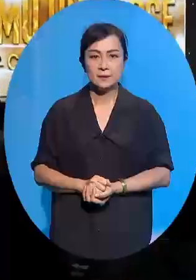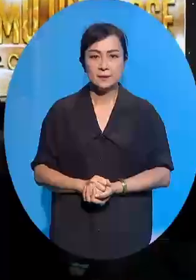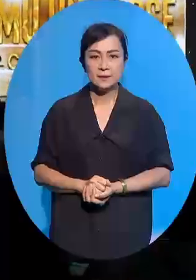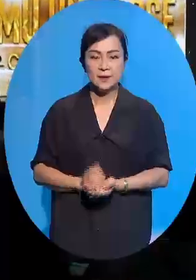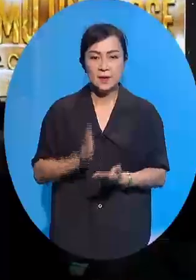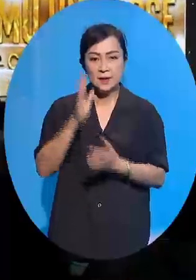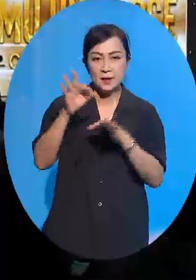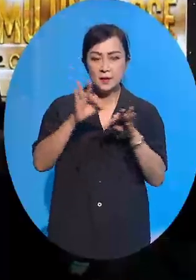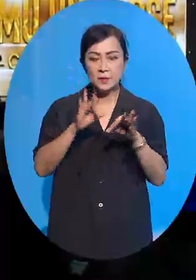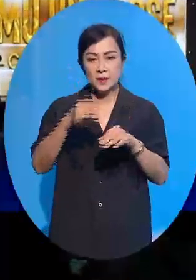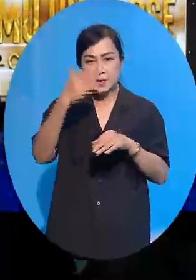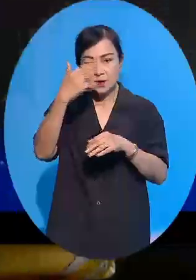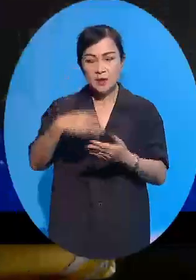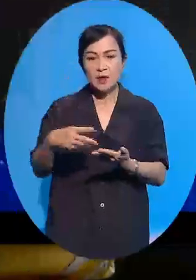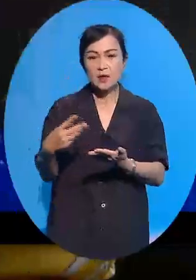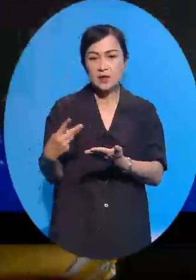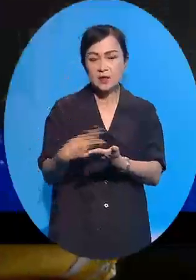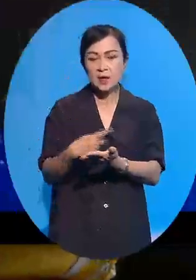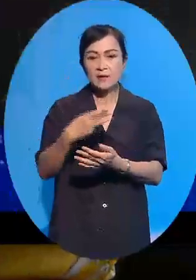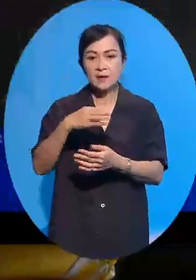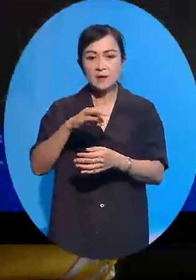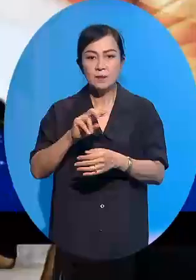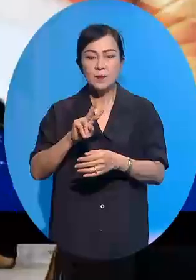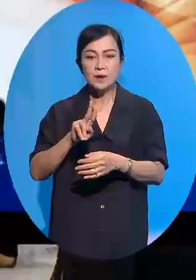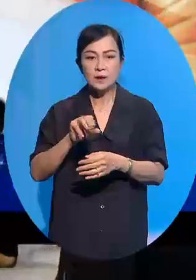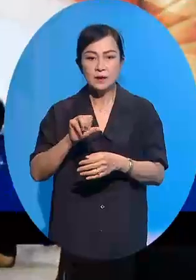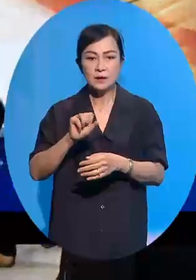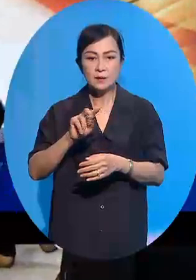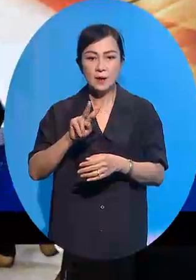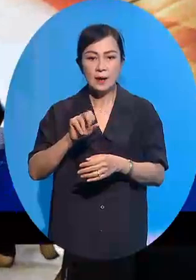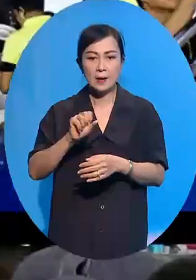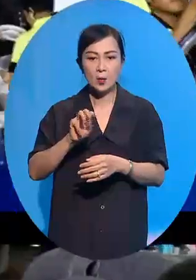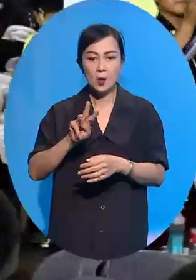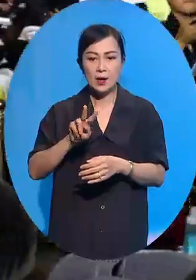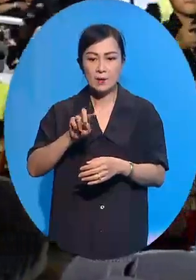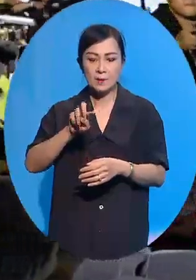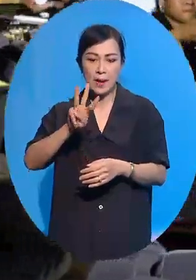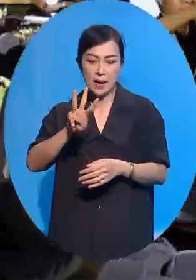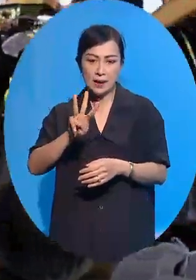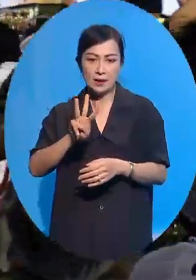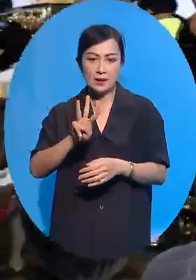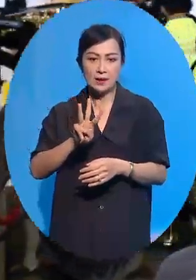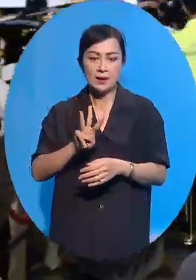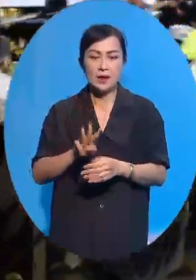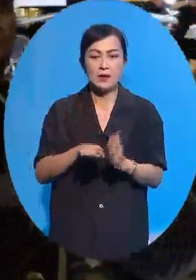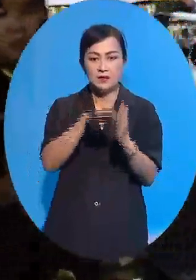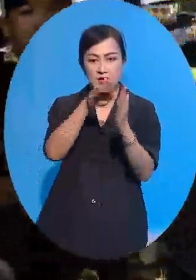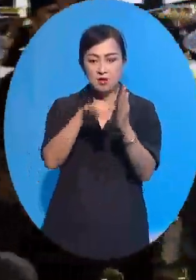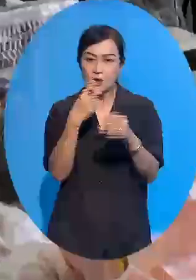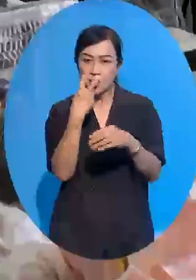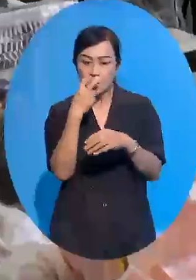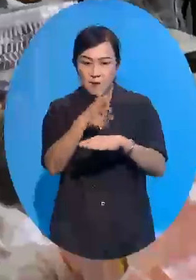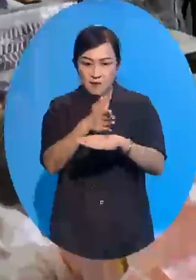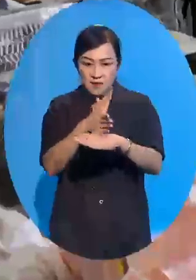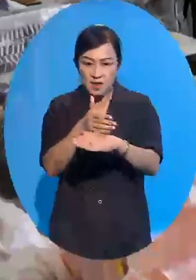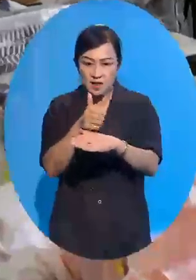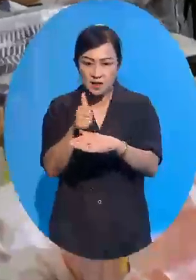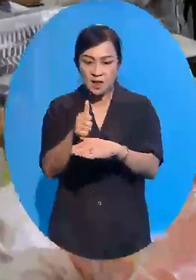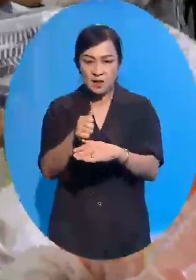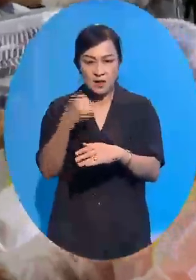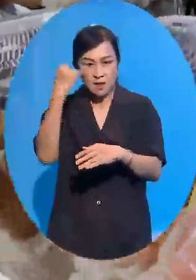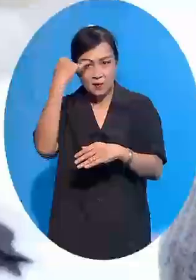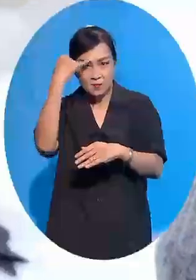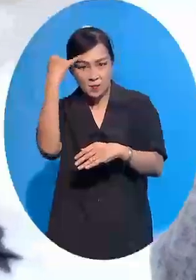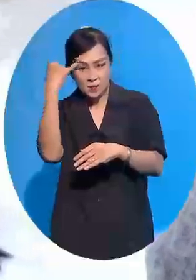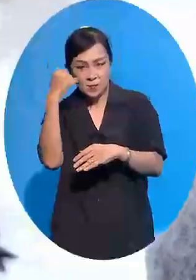Tại thành phố Hồ Chí Minh đã diễn ra sự kiện Festival PMU Universe Award 2023. Đây là chương trình tìm kiếm những tài năng trong ngành phun xăm